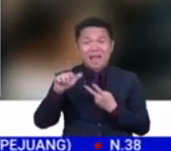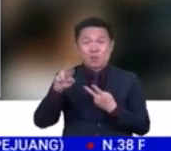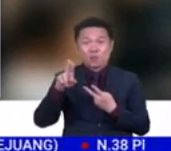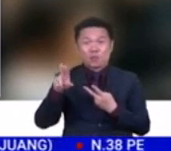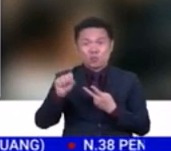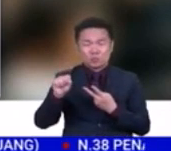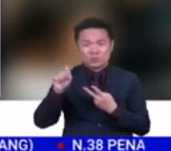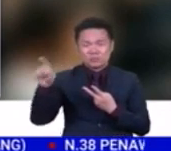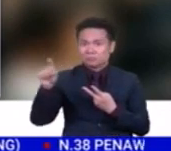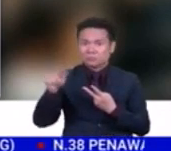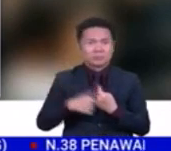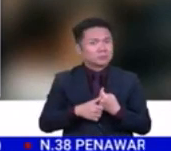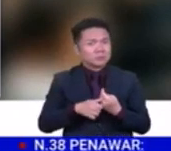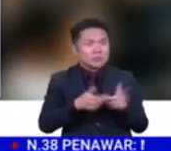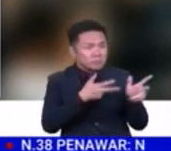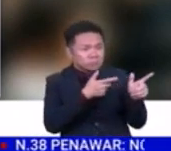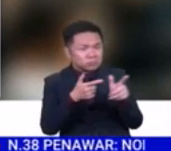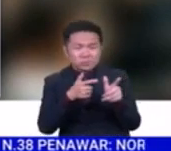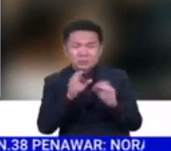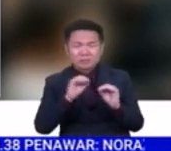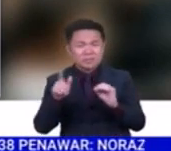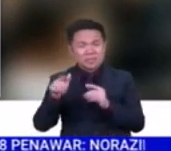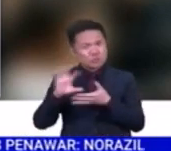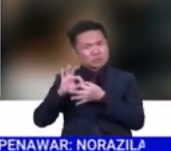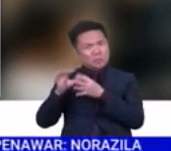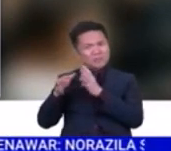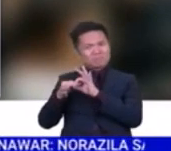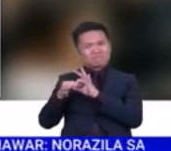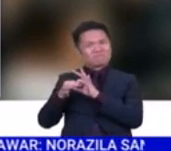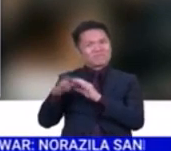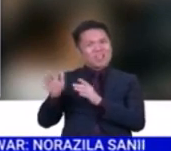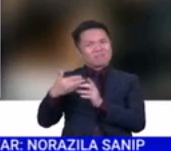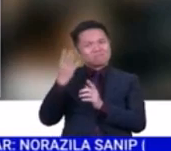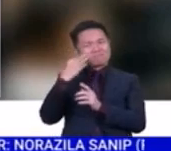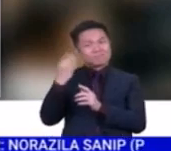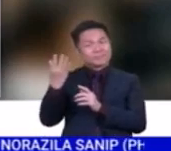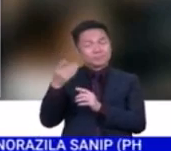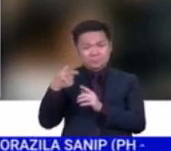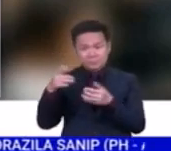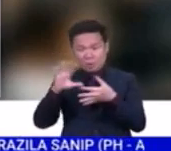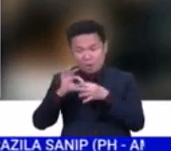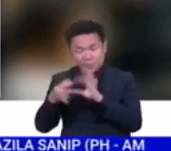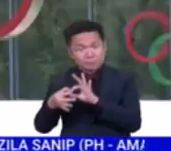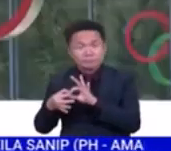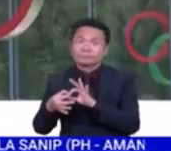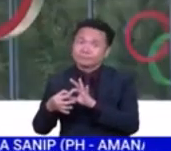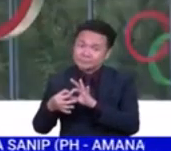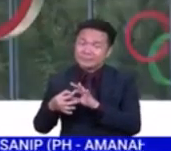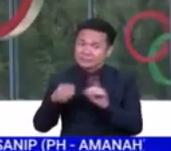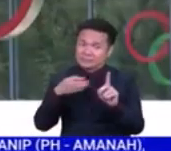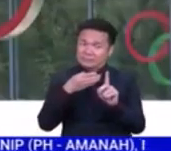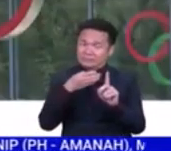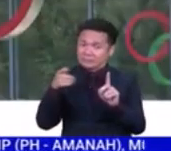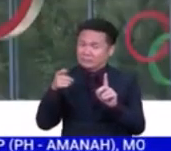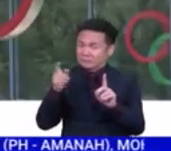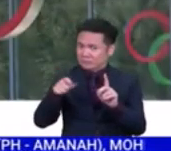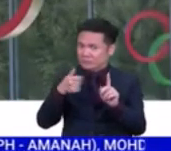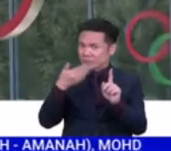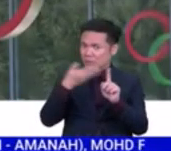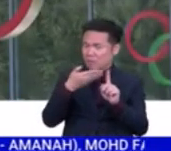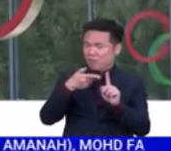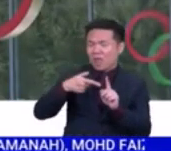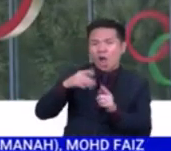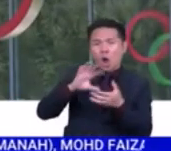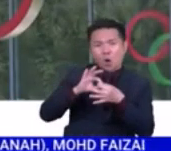kenjatan senjata olimpik atau olimpic TR menurut ioc pihaknya harus mengambil kira pelanggaran kejatan sukan olimpik oleh